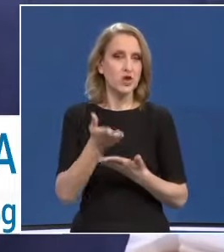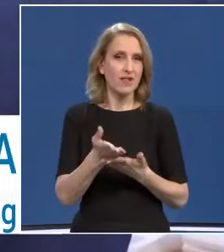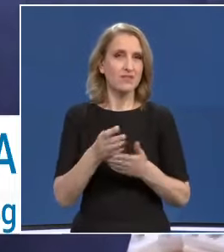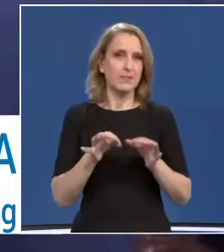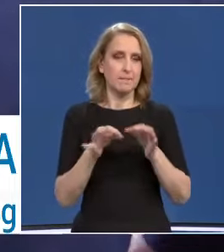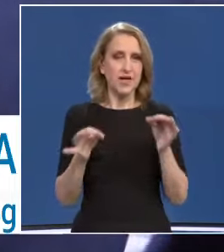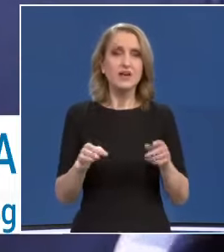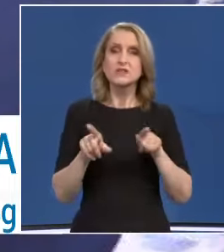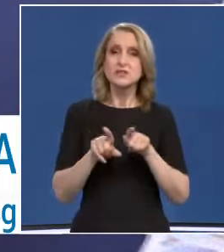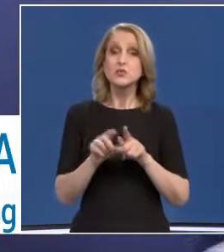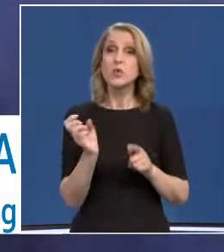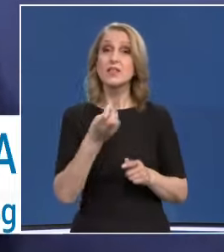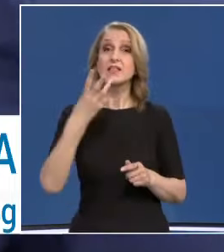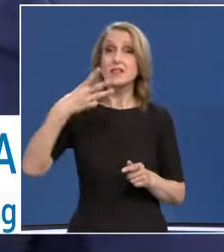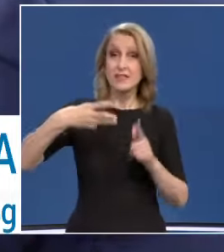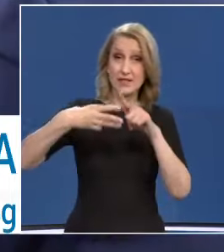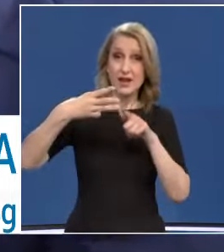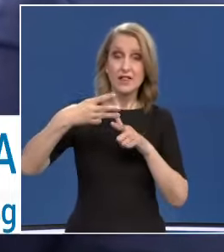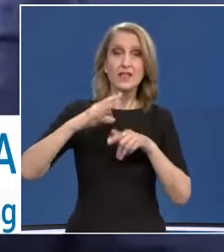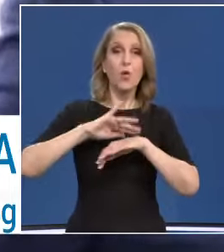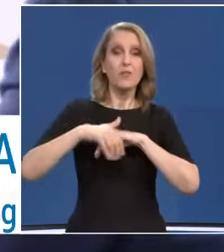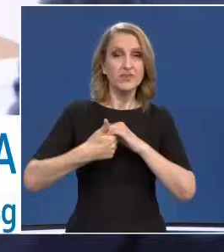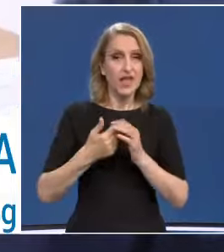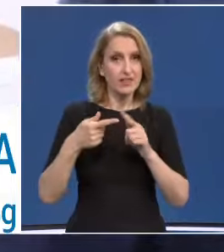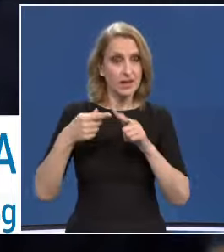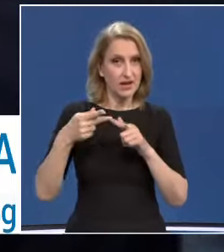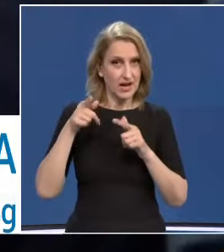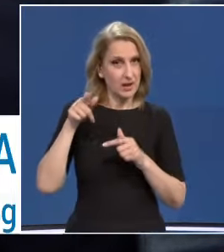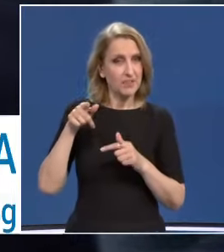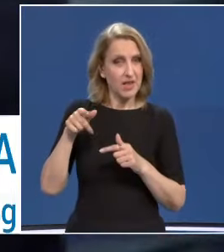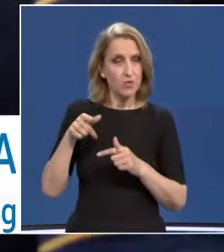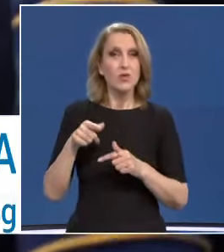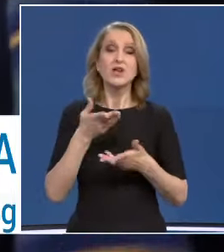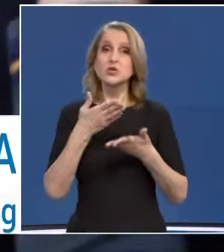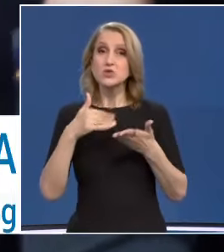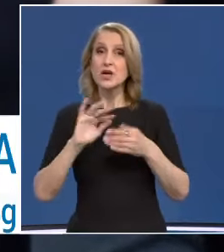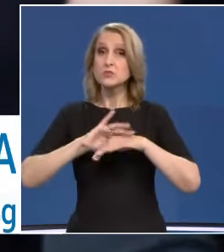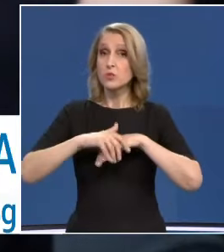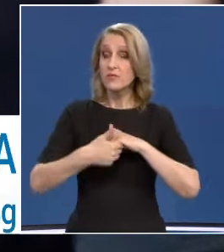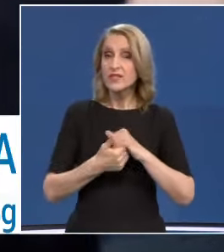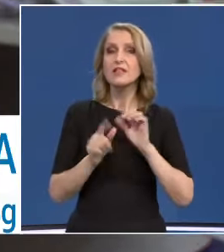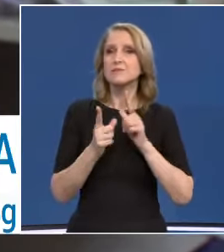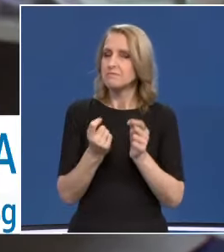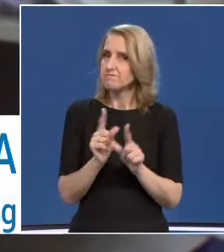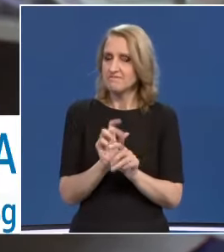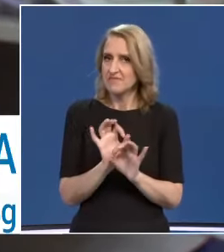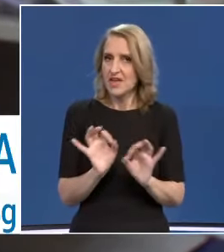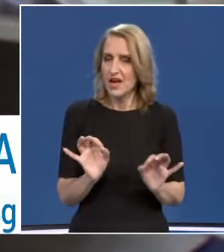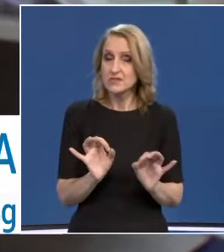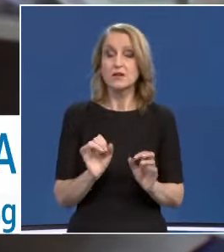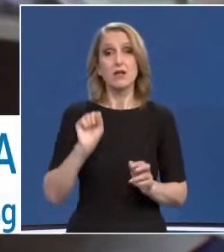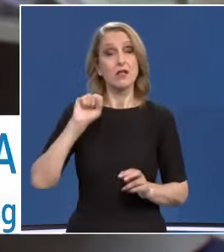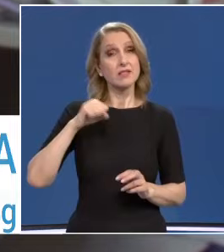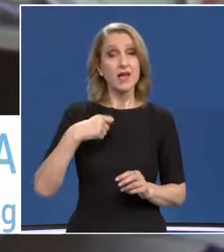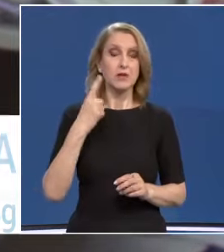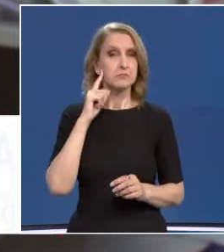и част от трите повдигнати към него обвинения. Защитата поддържа тезата, че част от обвиненията са неясни. Да,